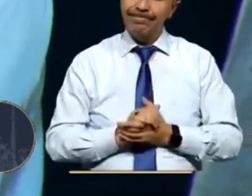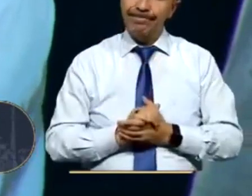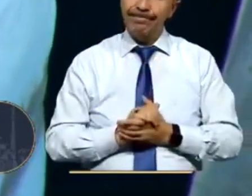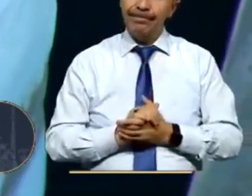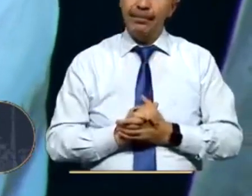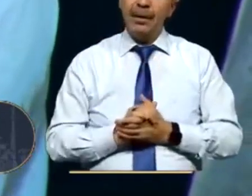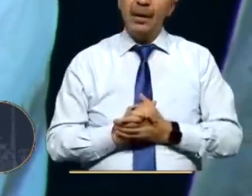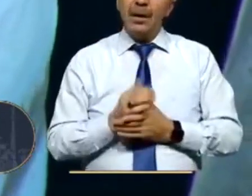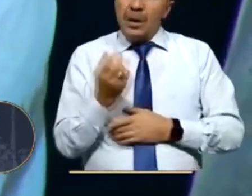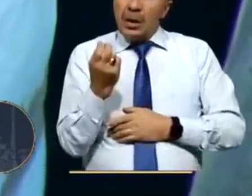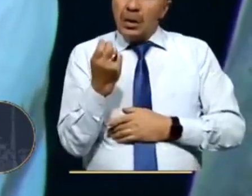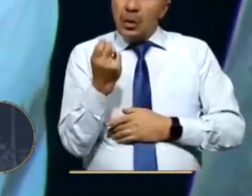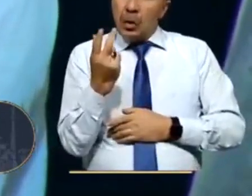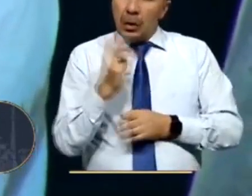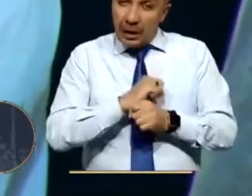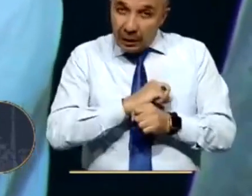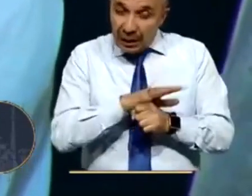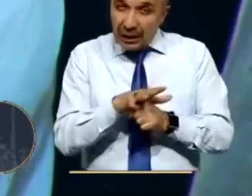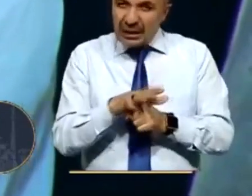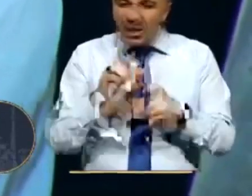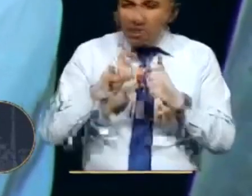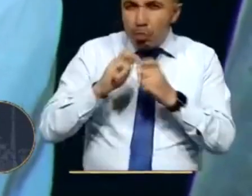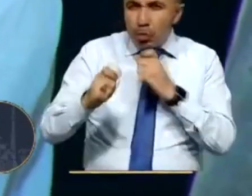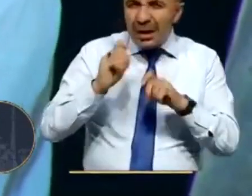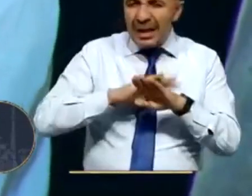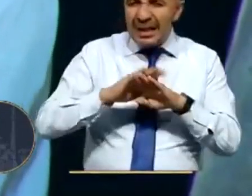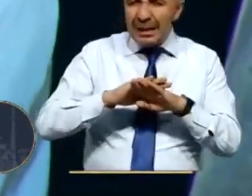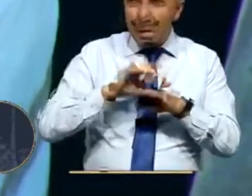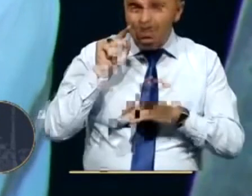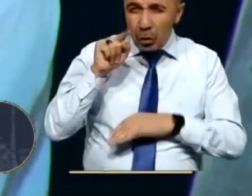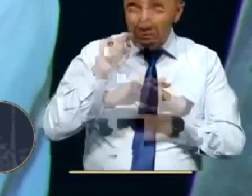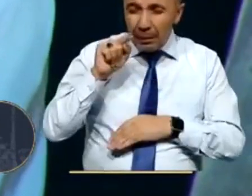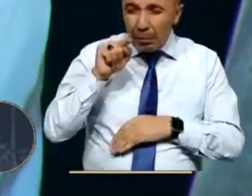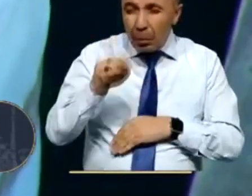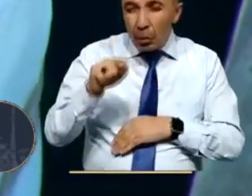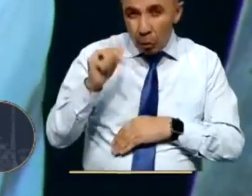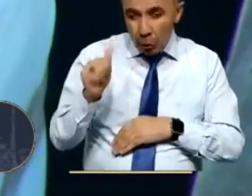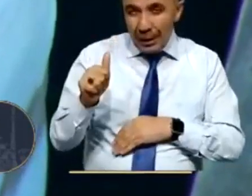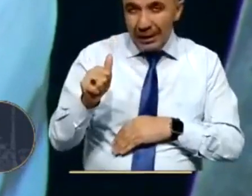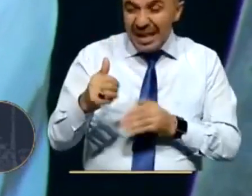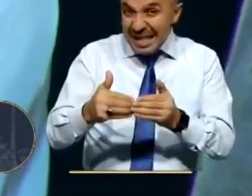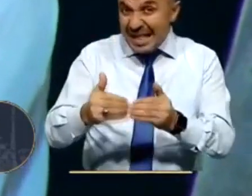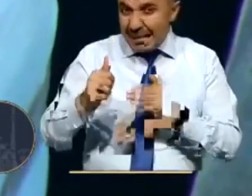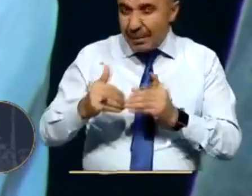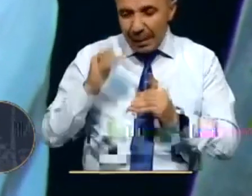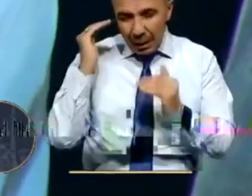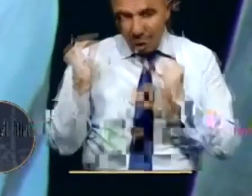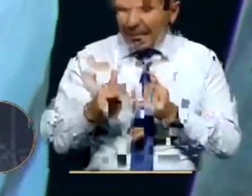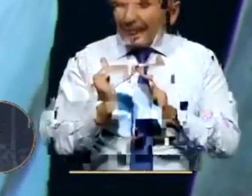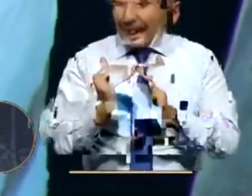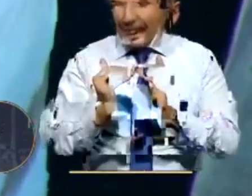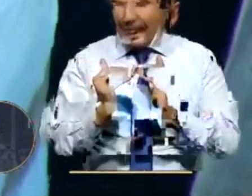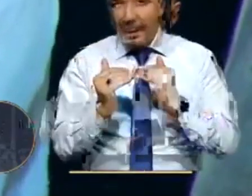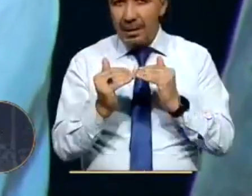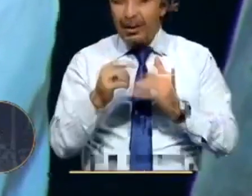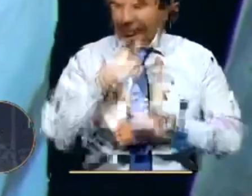Korona salgınıyla mücadele ettiğimiz şu günlerde tedbirlere uymaya, samimiyetle ibadet